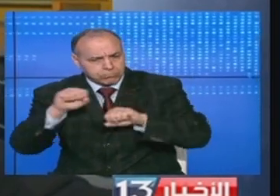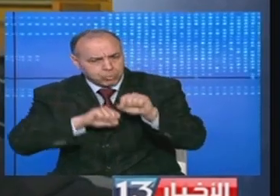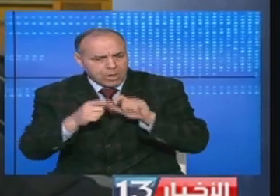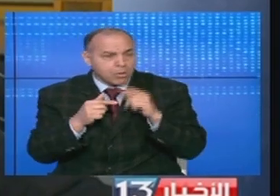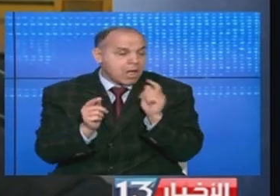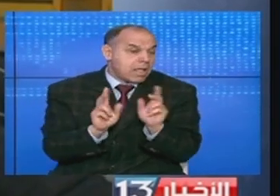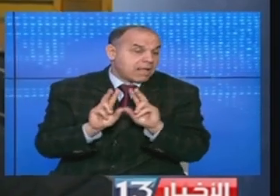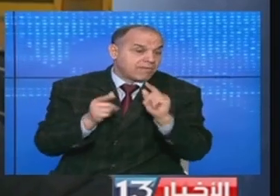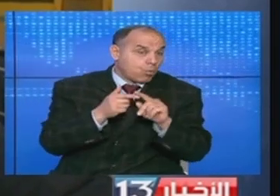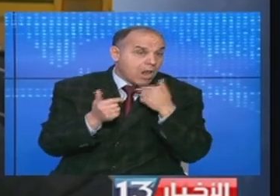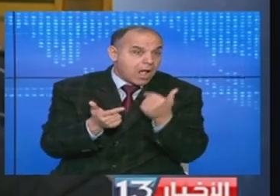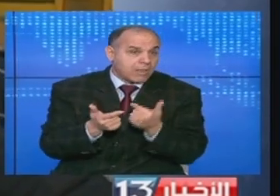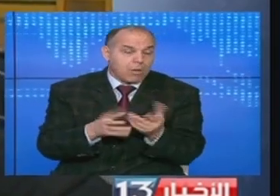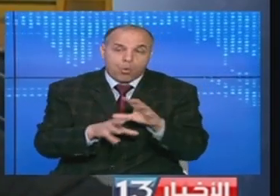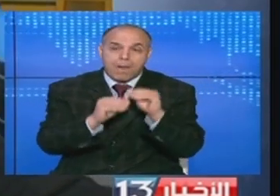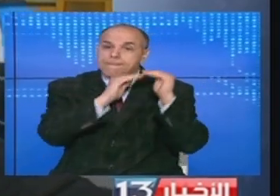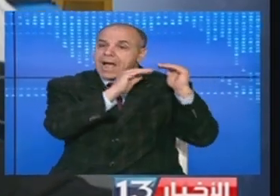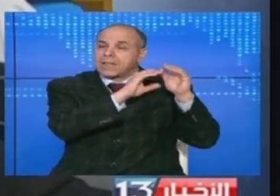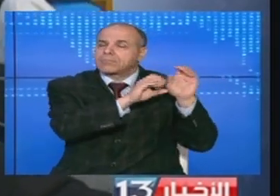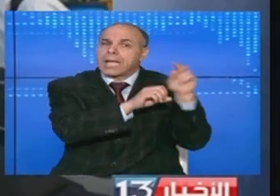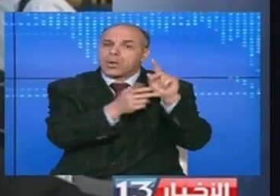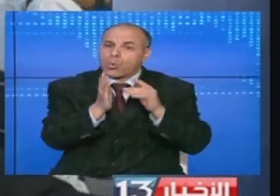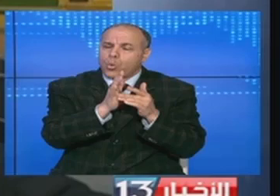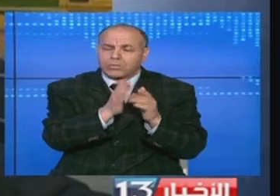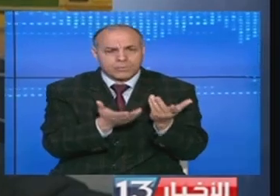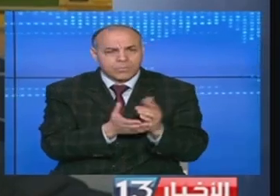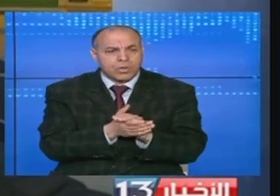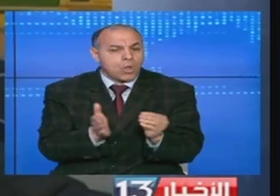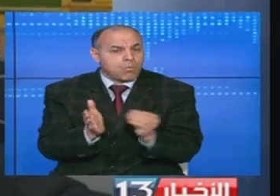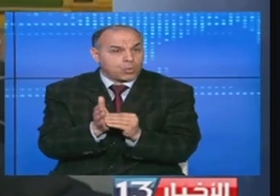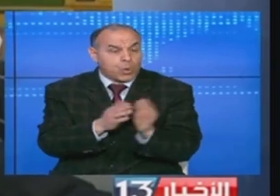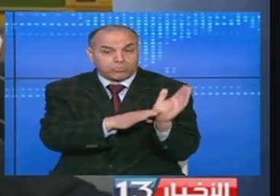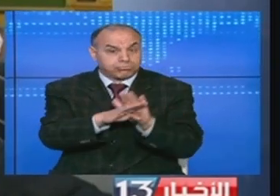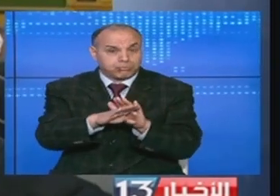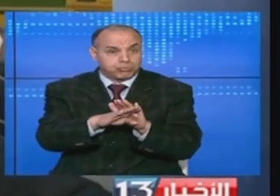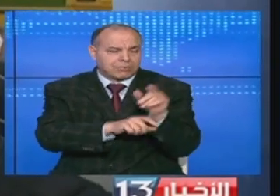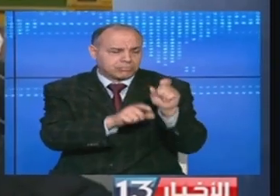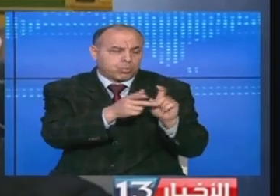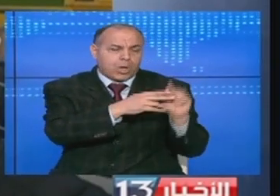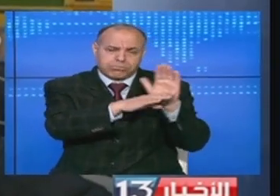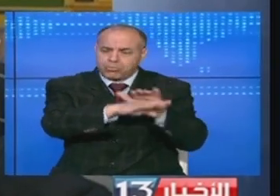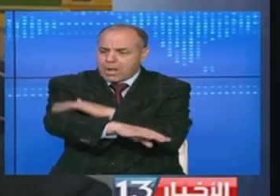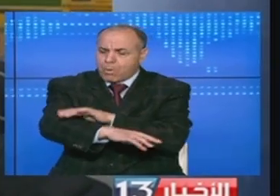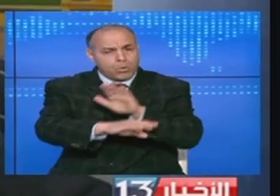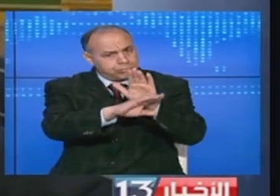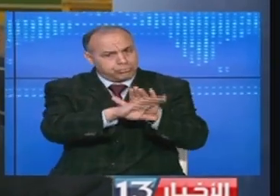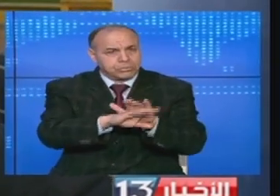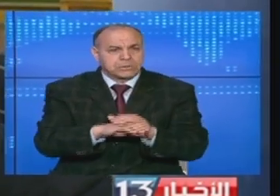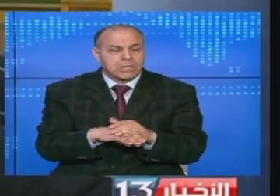وكيف والعمليه من محطات النقل العمومي او للوقايه الحريه والوقايه اعوام